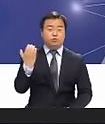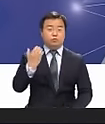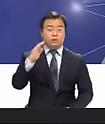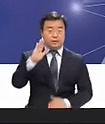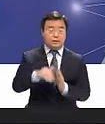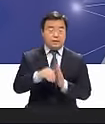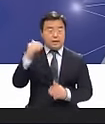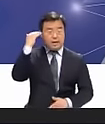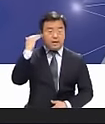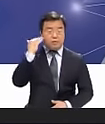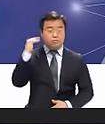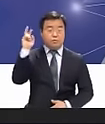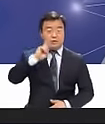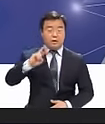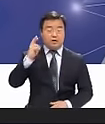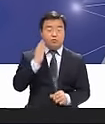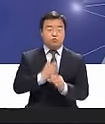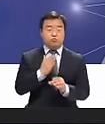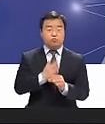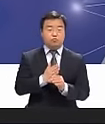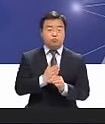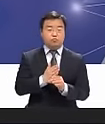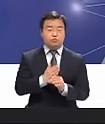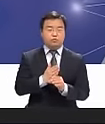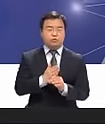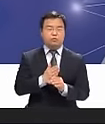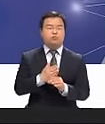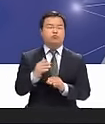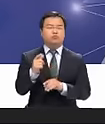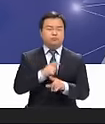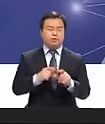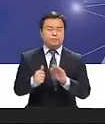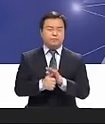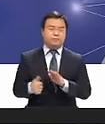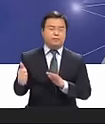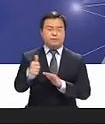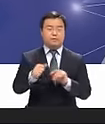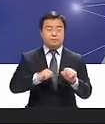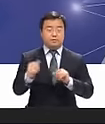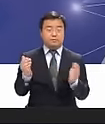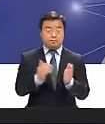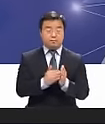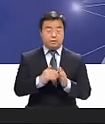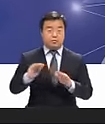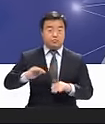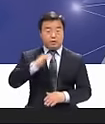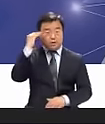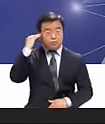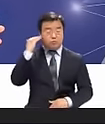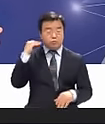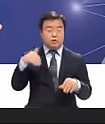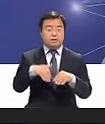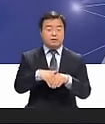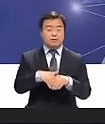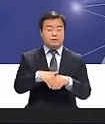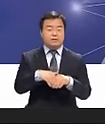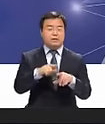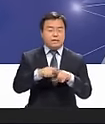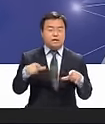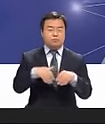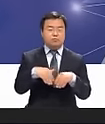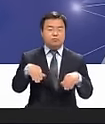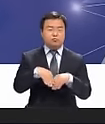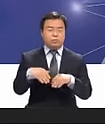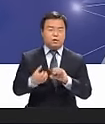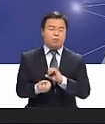한국 가요의 대중문화 르네상스의 주역이 되는 겁니다. 네. 우리나라 대중문화, 대중음악이 아주 활발하게 모든 장르가